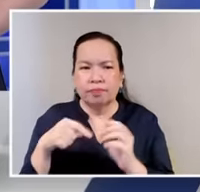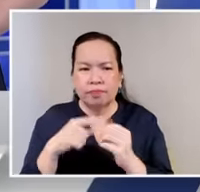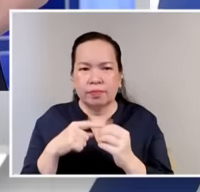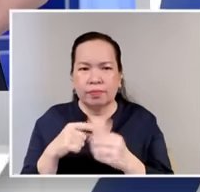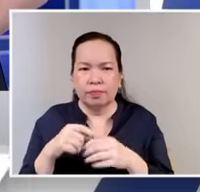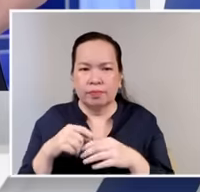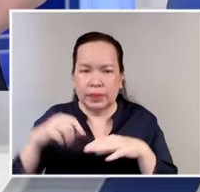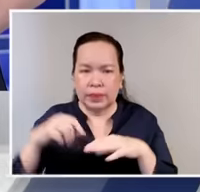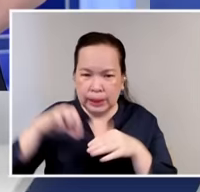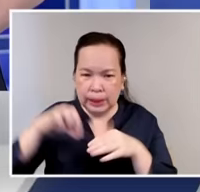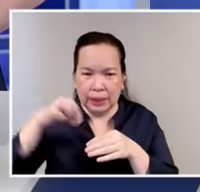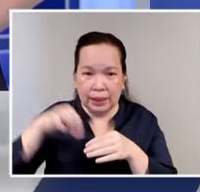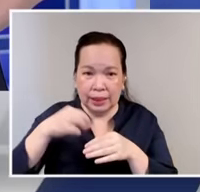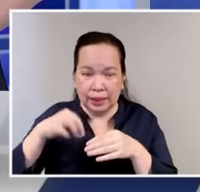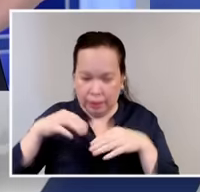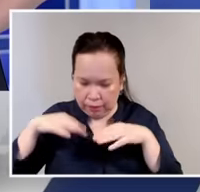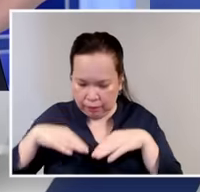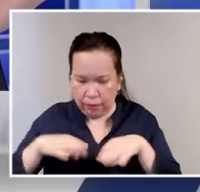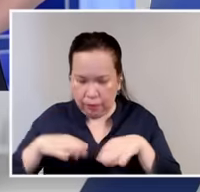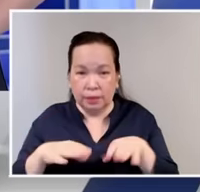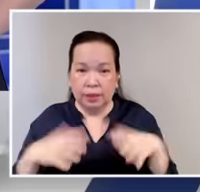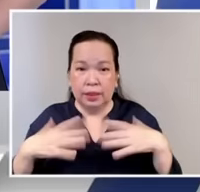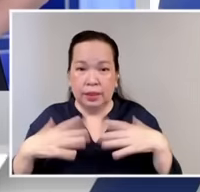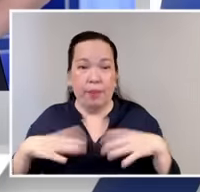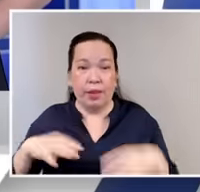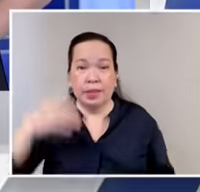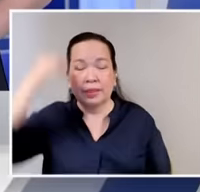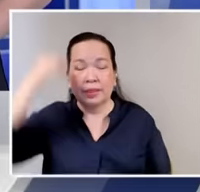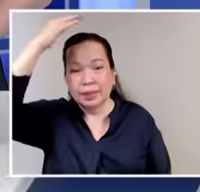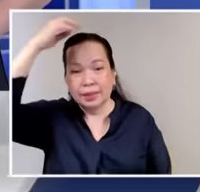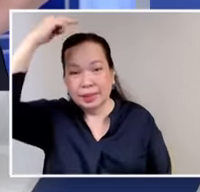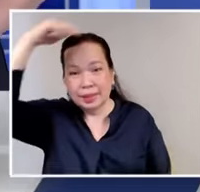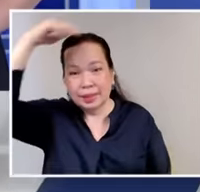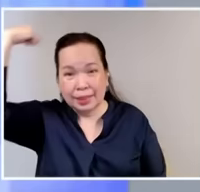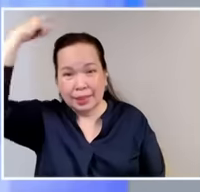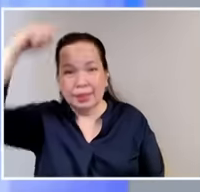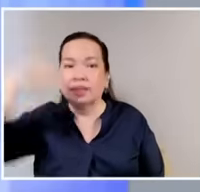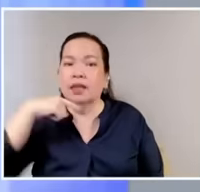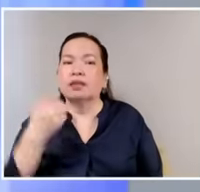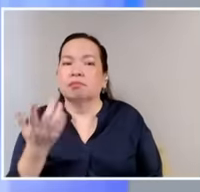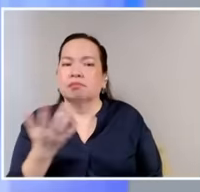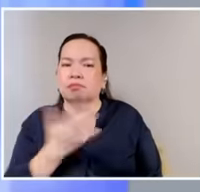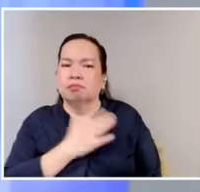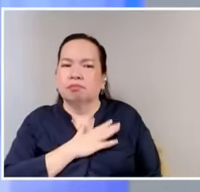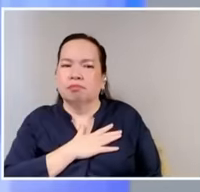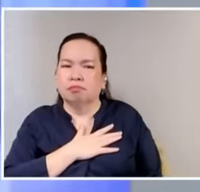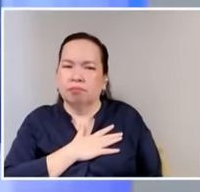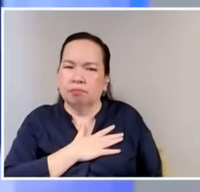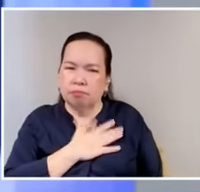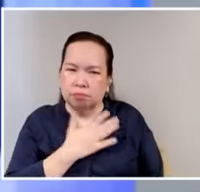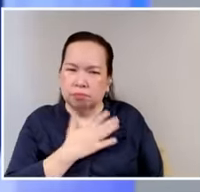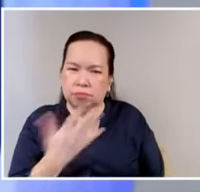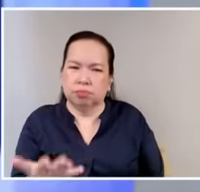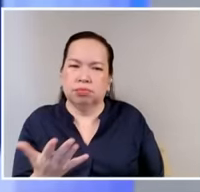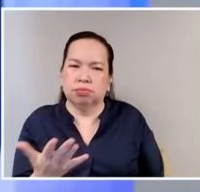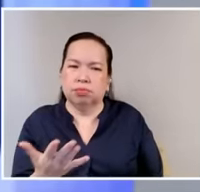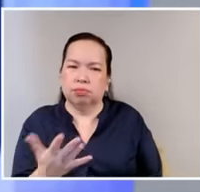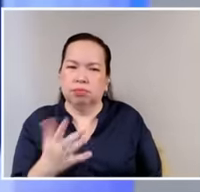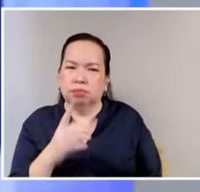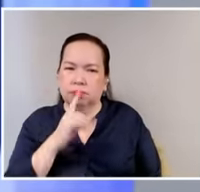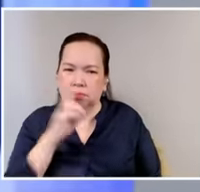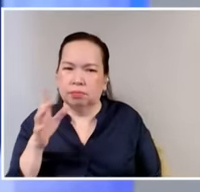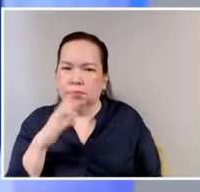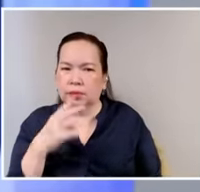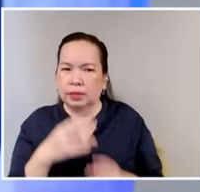mga santo. Sino ba ito? Zen, habang buhay na panata kung ilarawan ng TV at movie actor na si Arnold Reyes